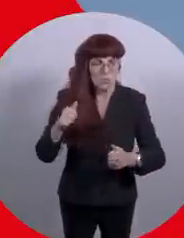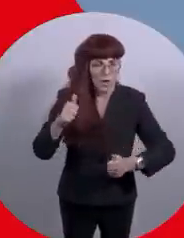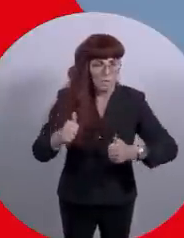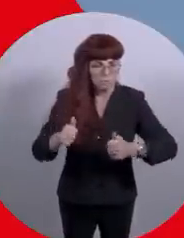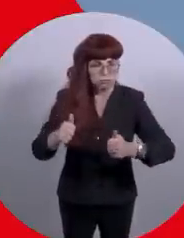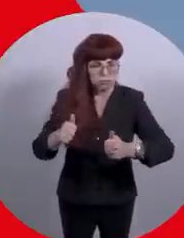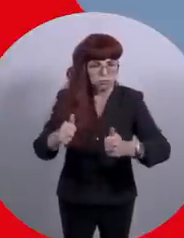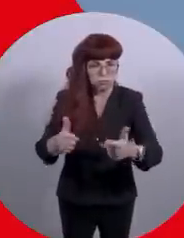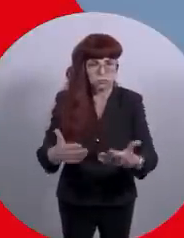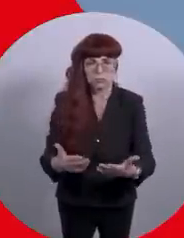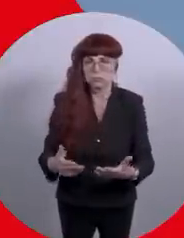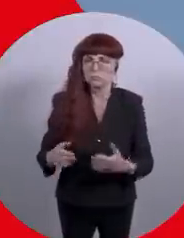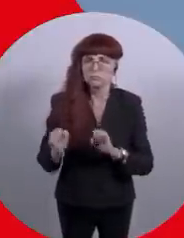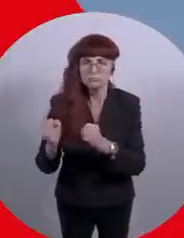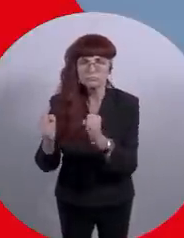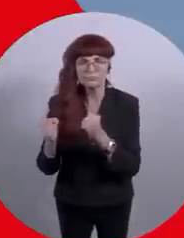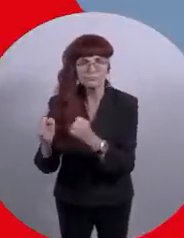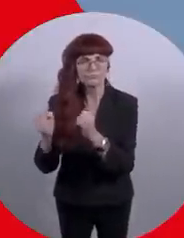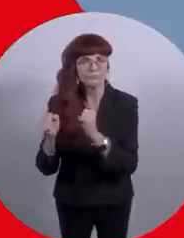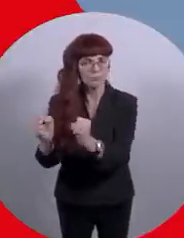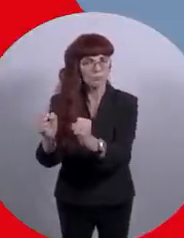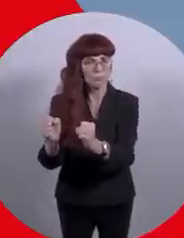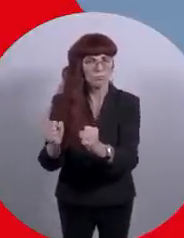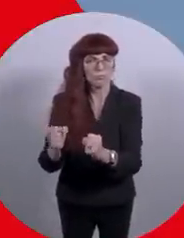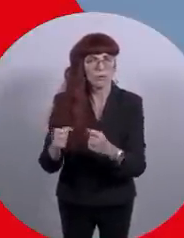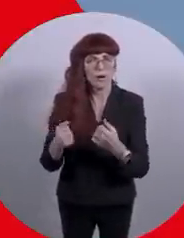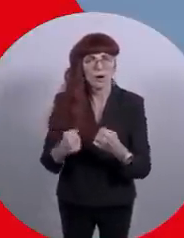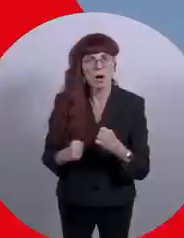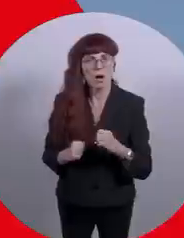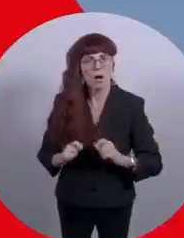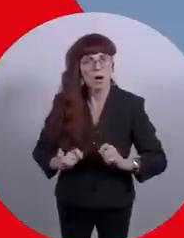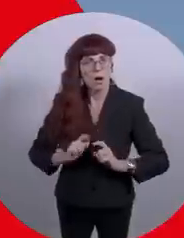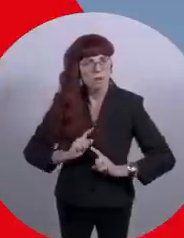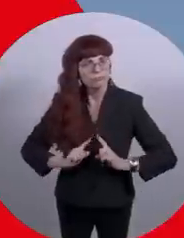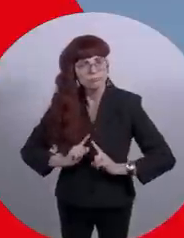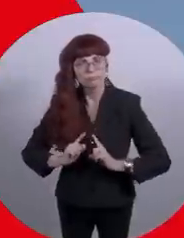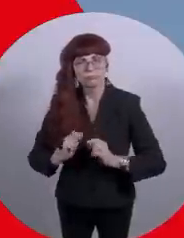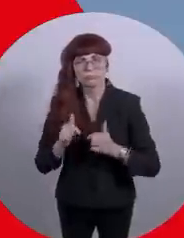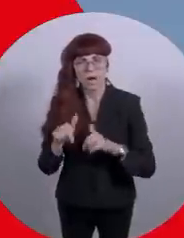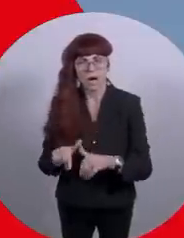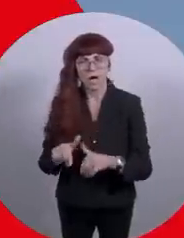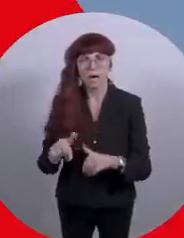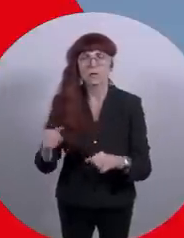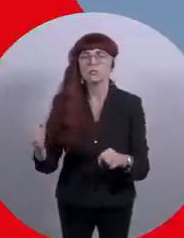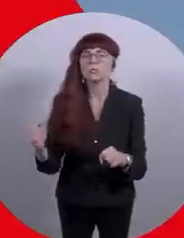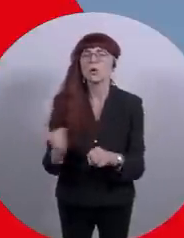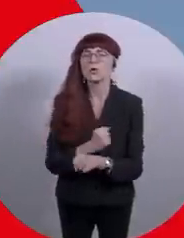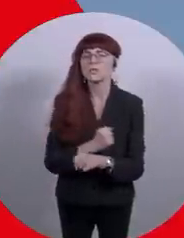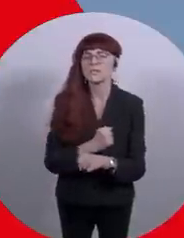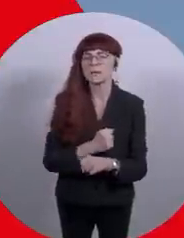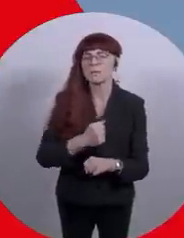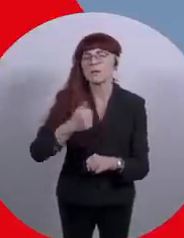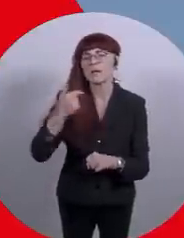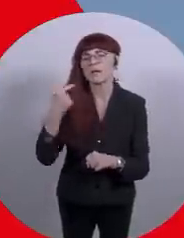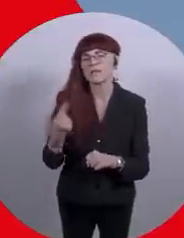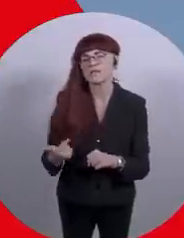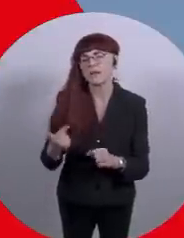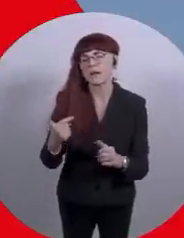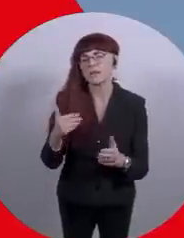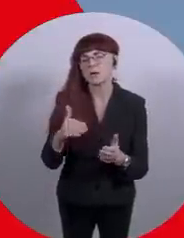sind untriebig und engagieren uns und trotzdem haben wir seit 2020